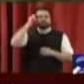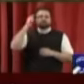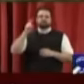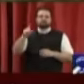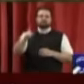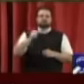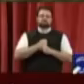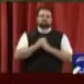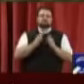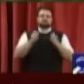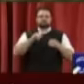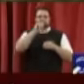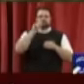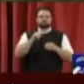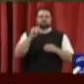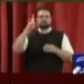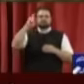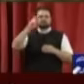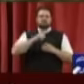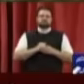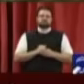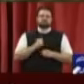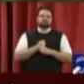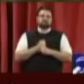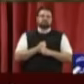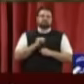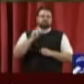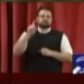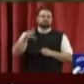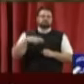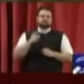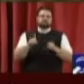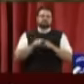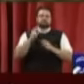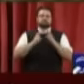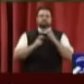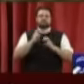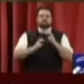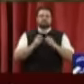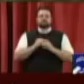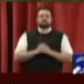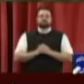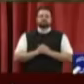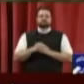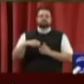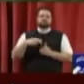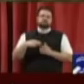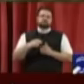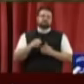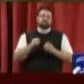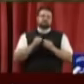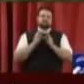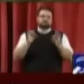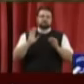tot felul de întrebări, de imagini, pentru tu ți le creezi. Și ăla devine ca un laborator, creierul. Și normal să ai tot felul de idei constructivi,